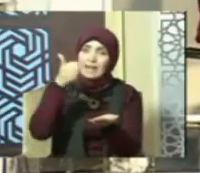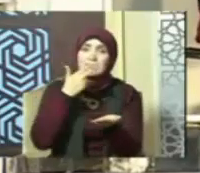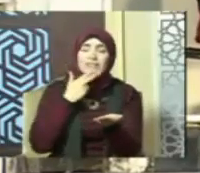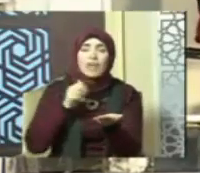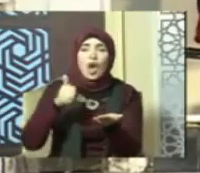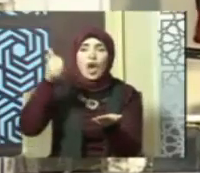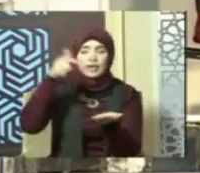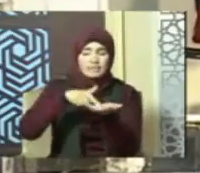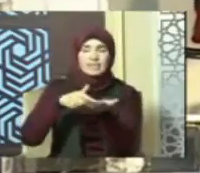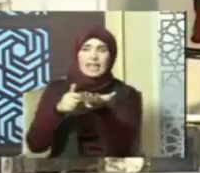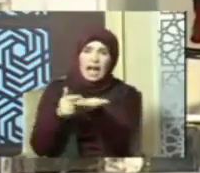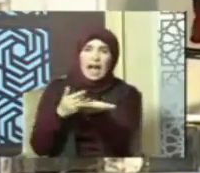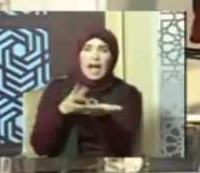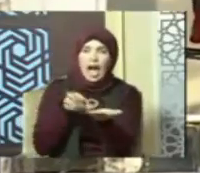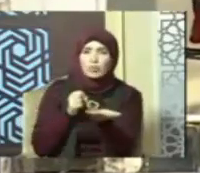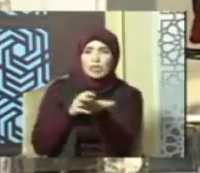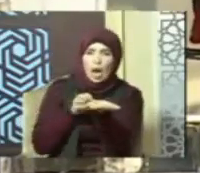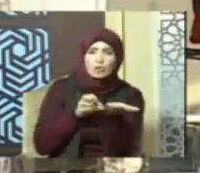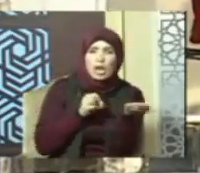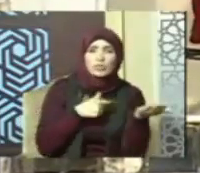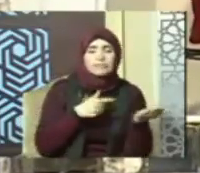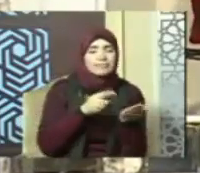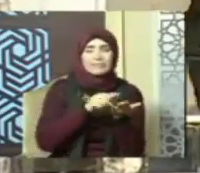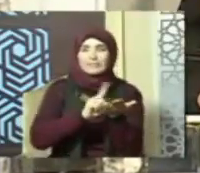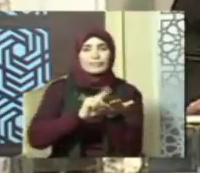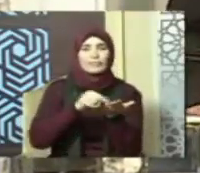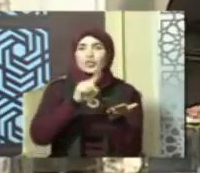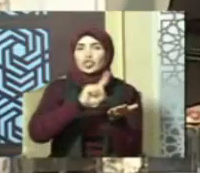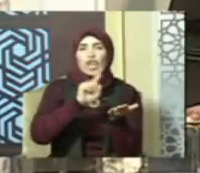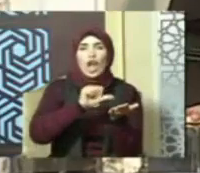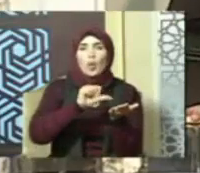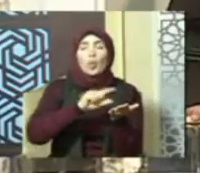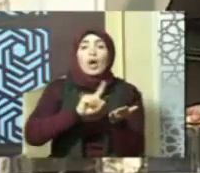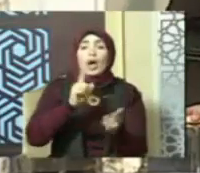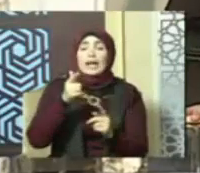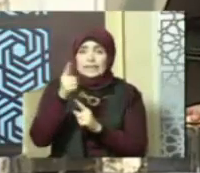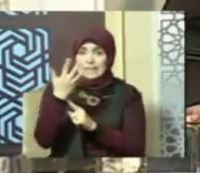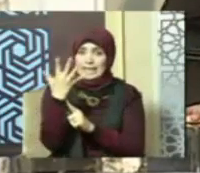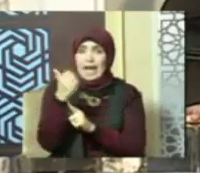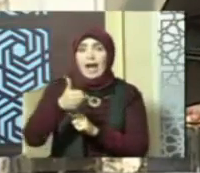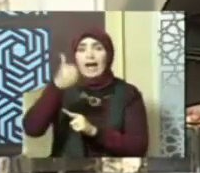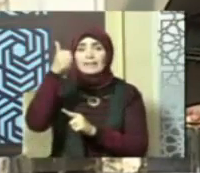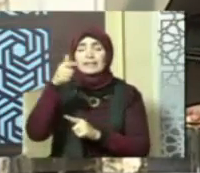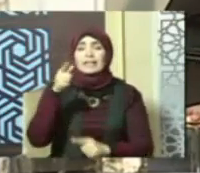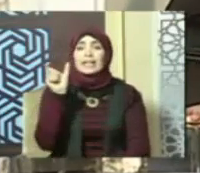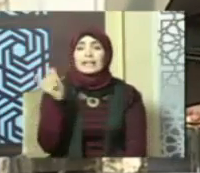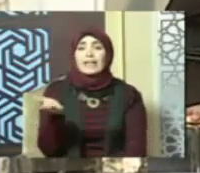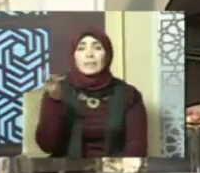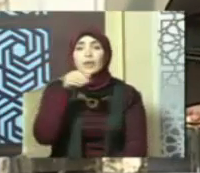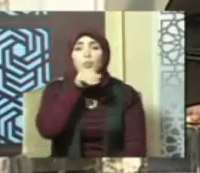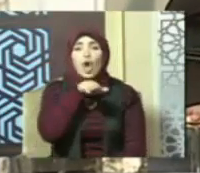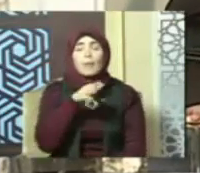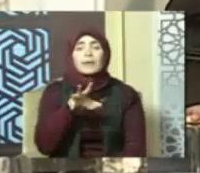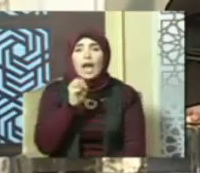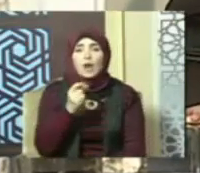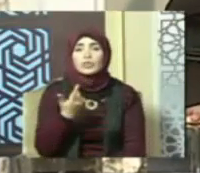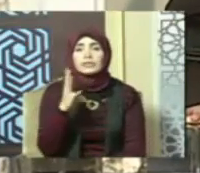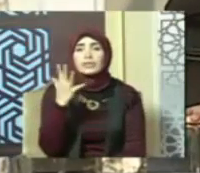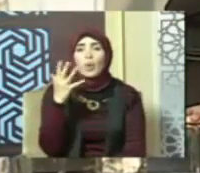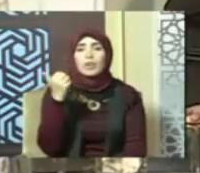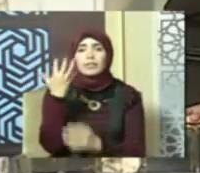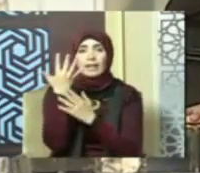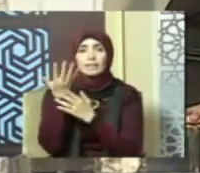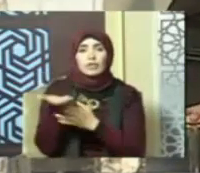هي اليد الآخذة. نبيك يريد لك أن تكون صاحب اليد العليا، فكيف يرضى